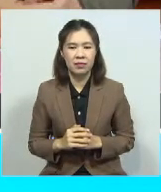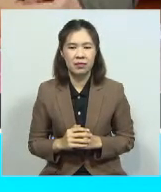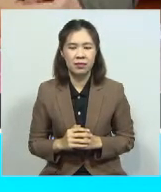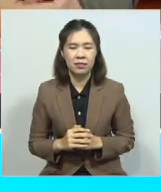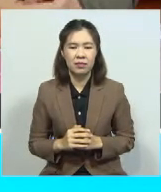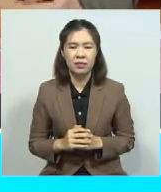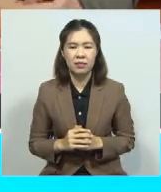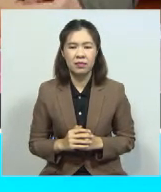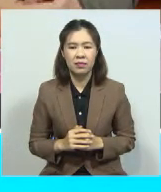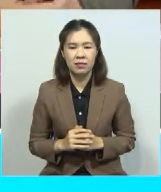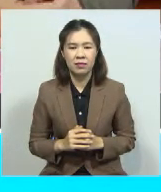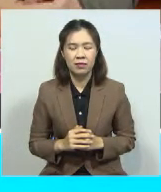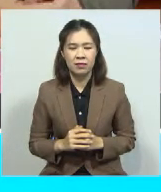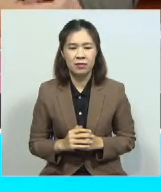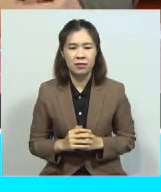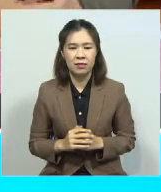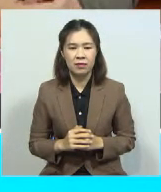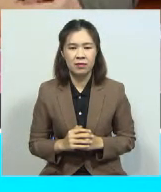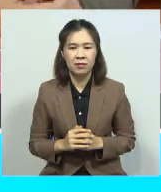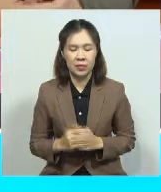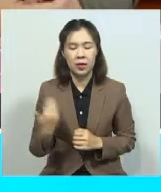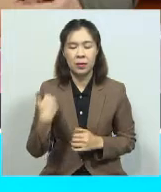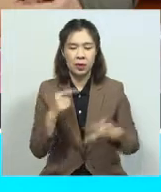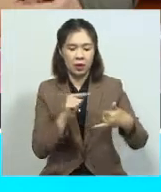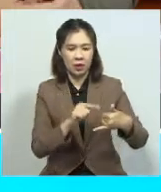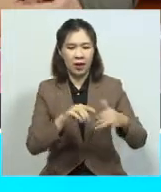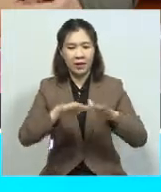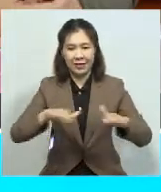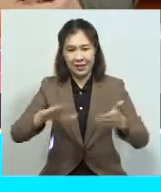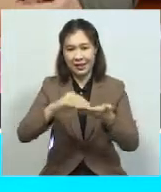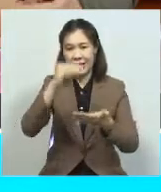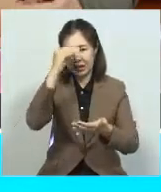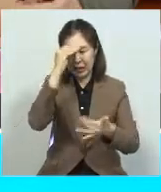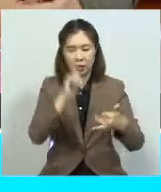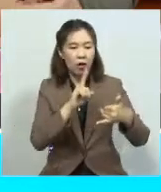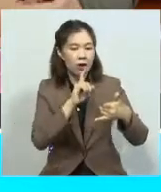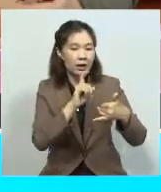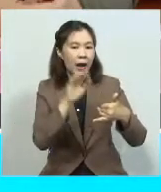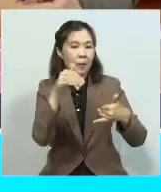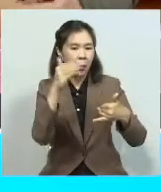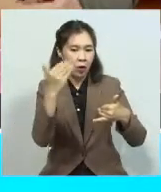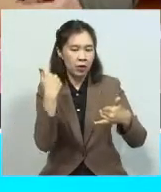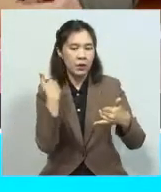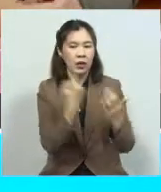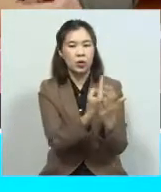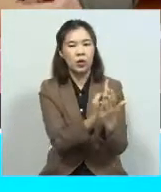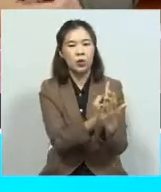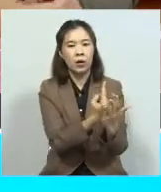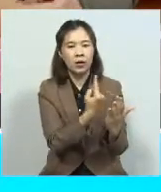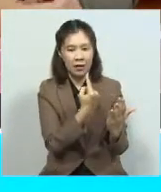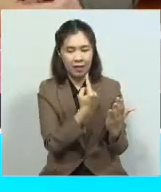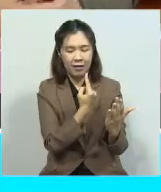ครับคืออันนี้ต้องสอบตัวผู้เสียหายด้วยนะครับแต่การจะสอบได้ต้องมีตัวแทนจากนะครับ